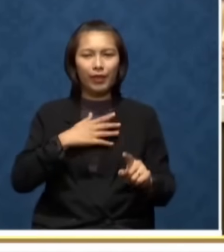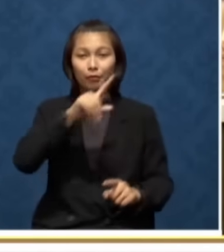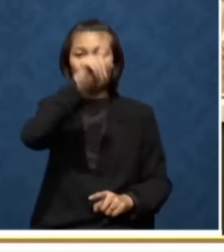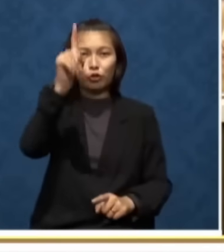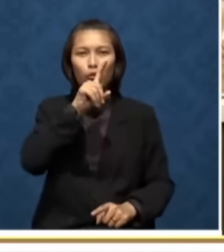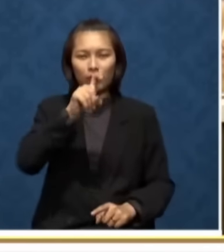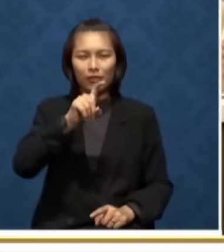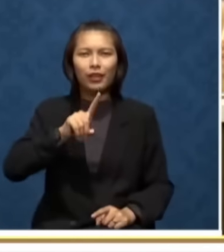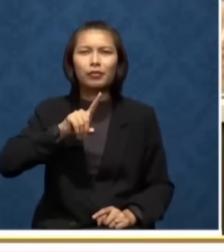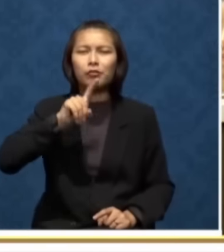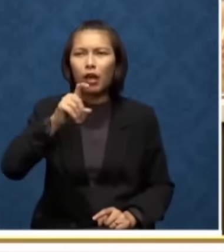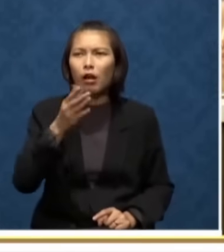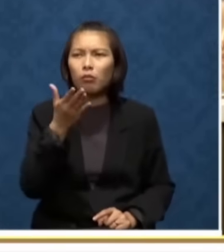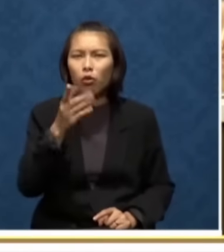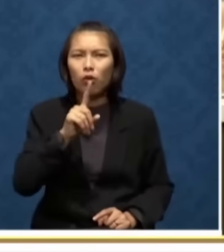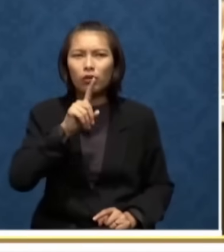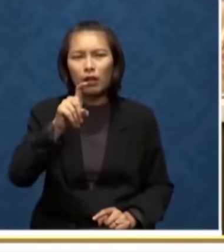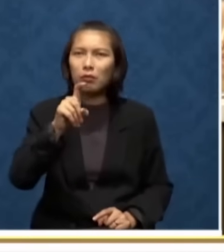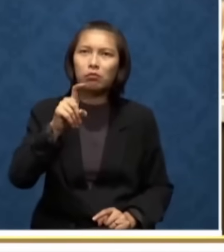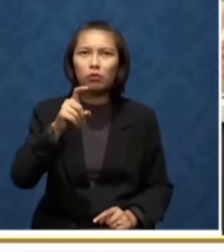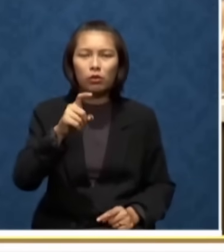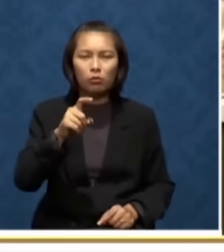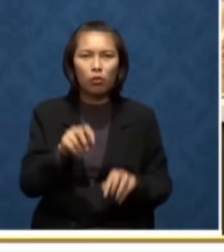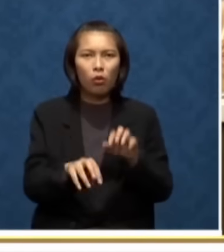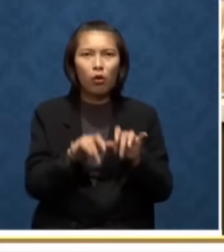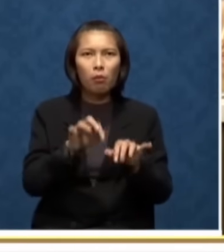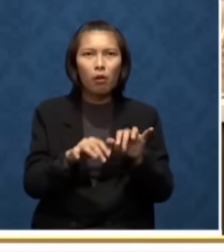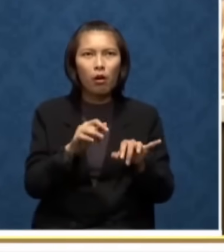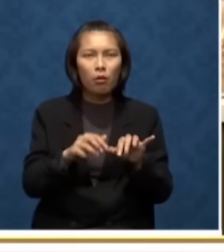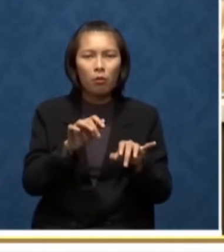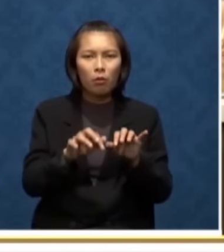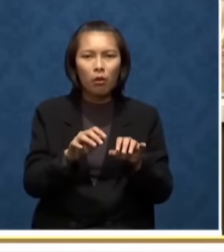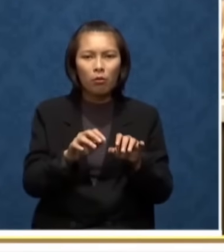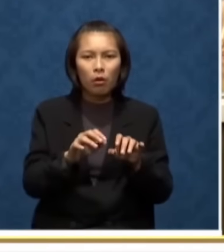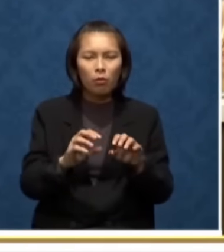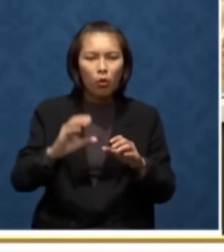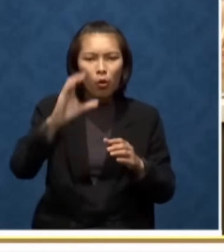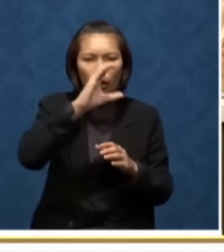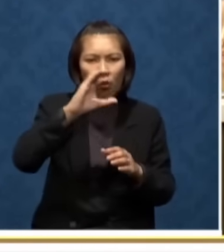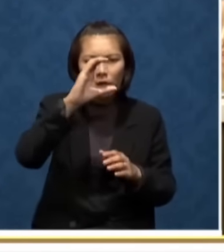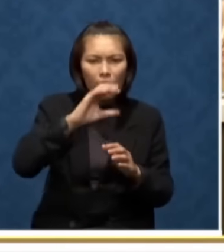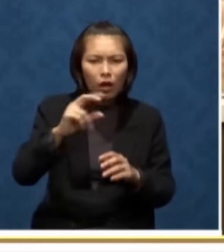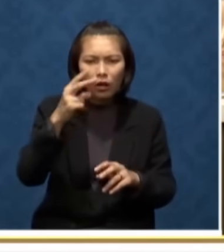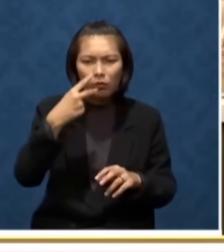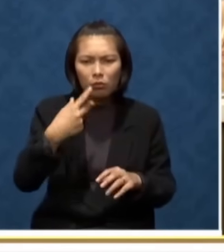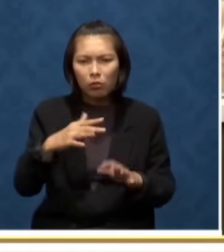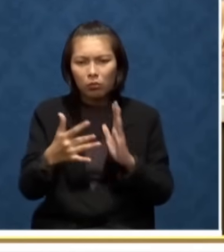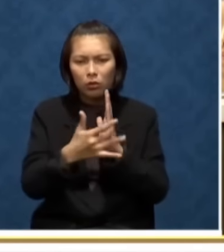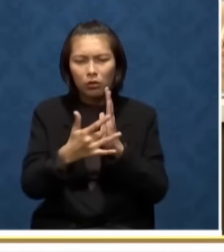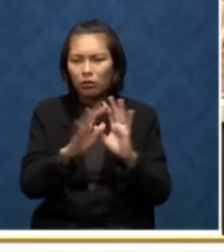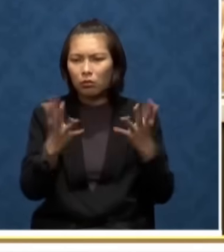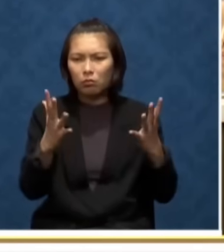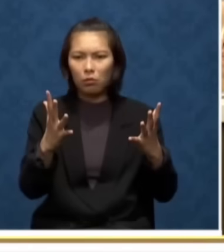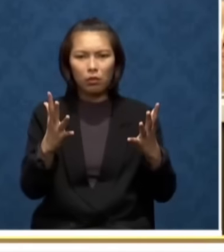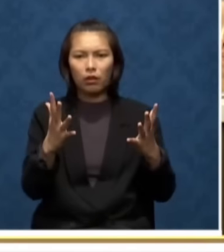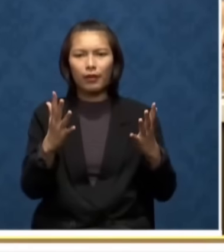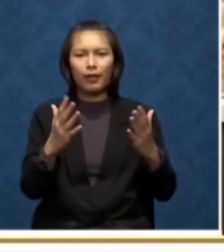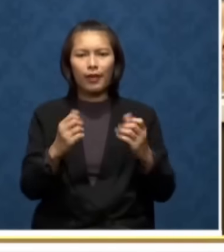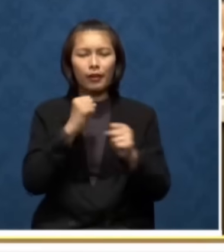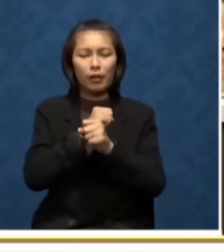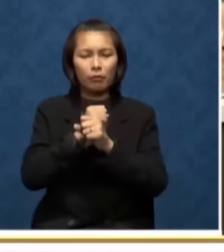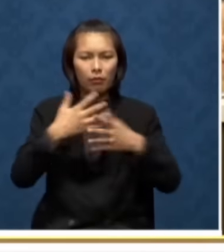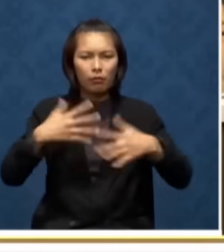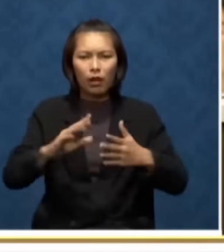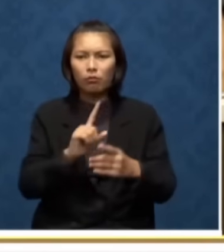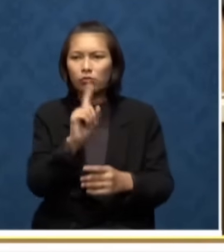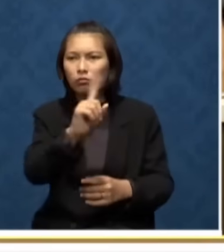ไม่สามารถ searchเจอนะคะทั้งสองโครงการนี้ในอินเทอร์เน็ตได้ว่ามีความคืบหน้าโครงการไปเป็นอย่าง